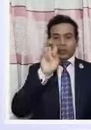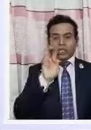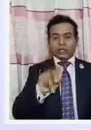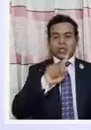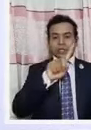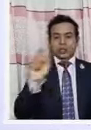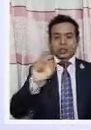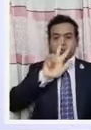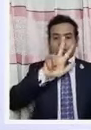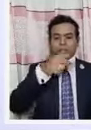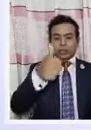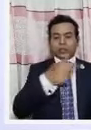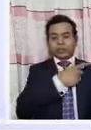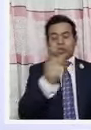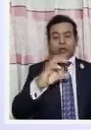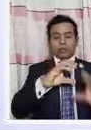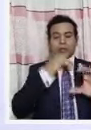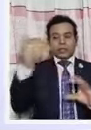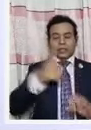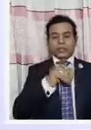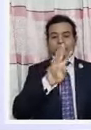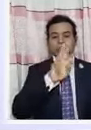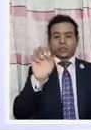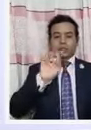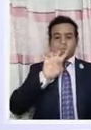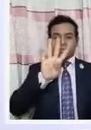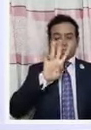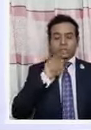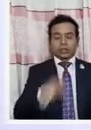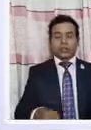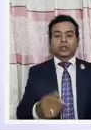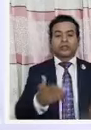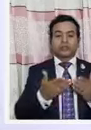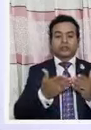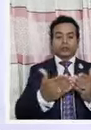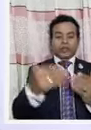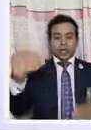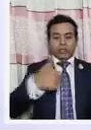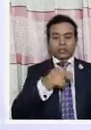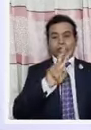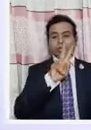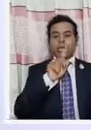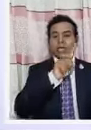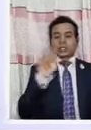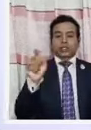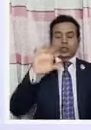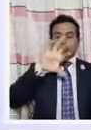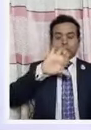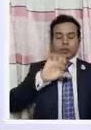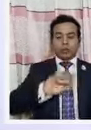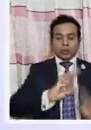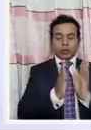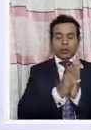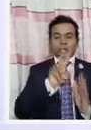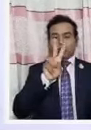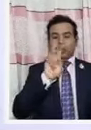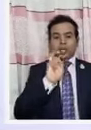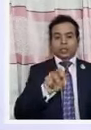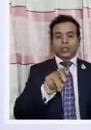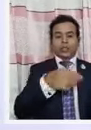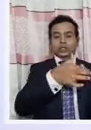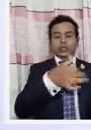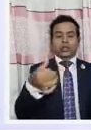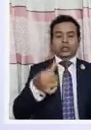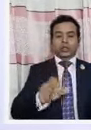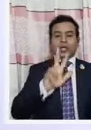24 ঘন্টায় 3টি আন্তর্জাতিক বিমানবন্দরে স্ক্রিনিং হয়েছে 2,186 জন, সকল স্থল বন্দরে 304 জন এবং দুটি